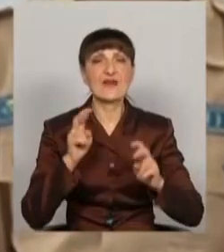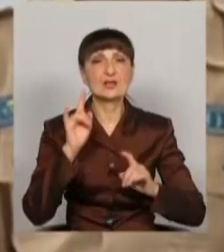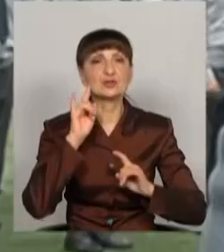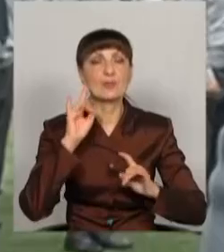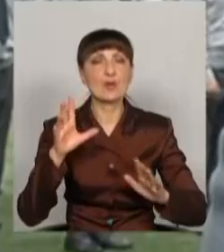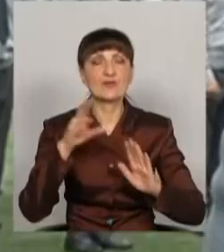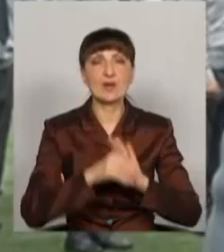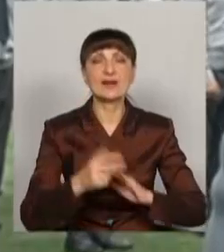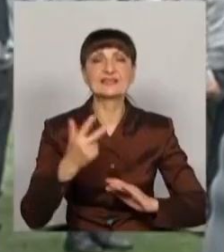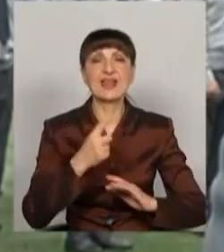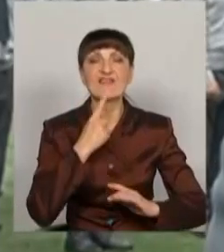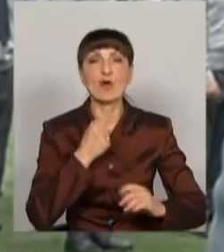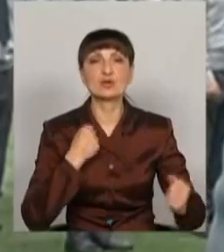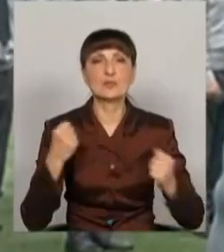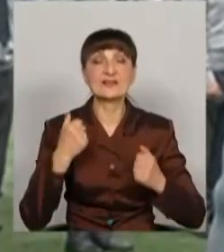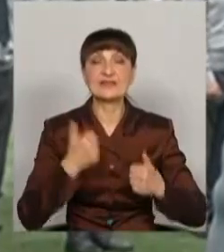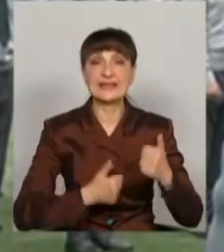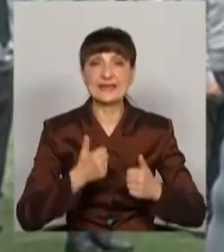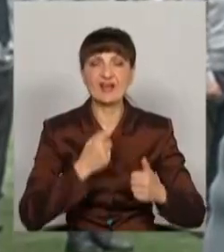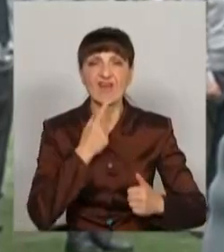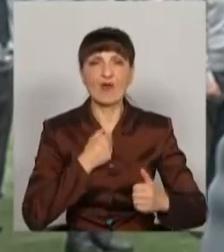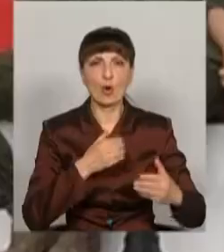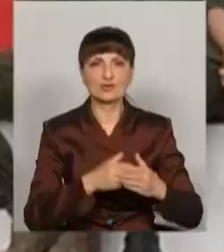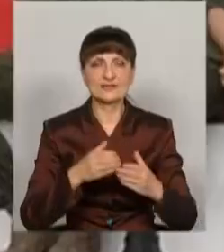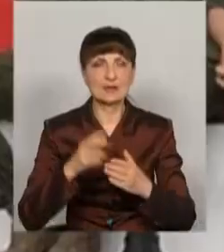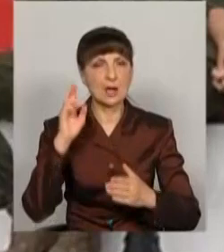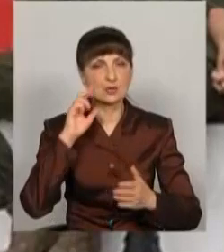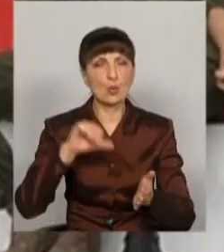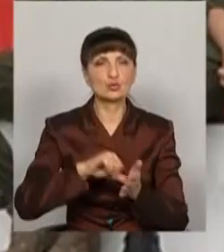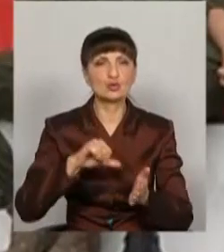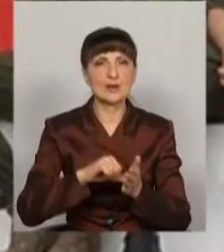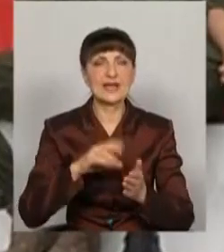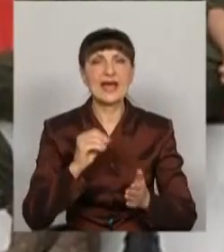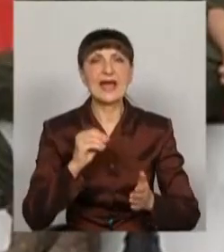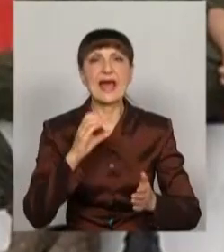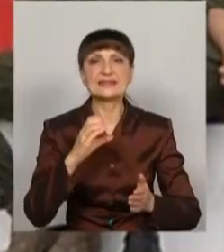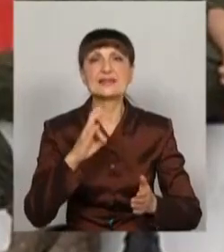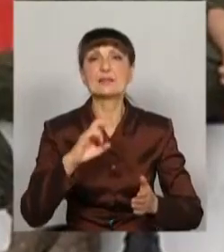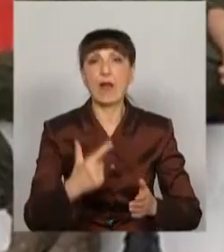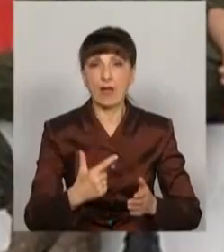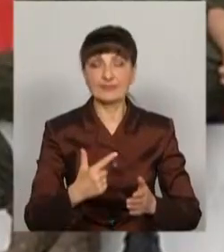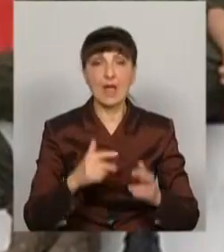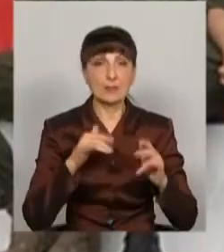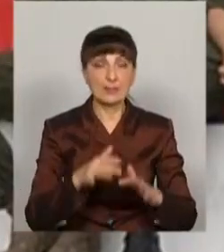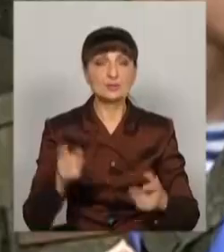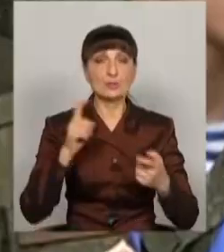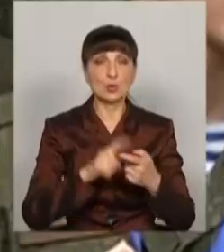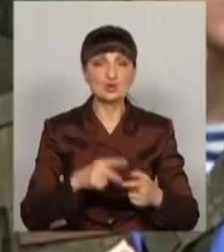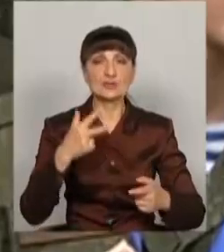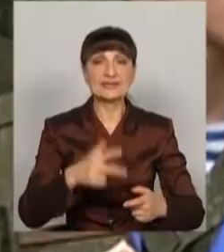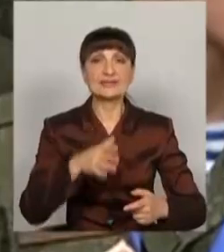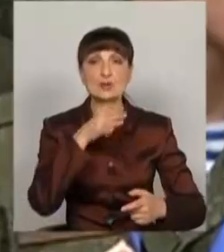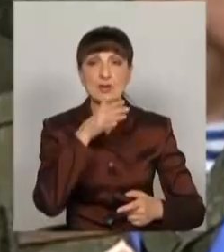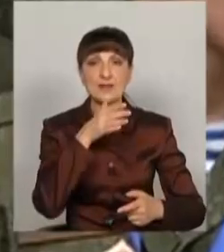рамках третьих военно-спортивных игр вооруженных сил государств-участников стран СНГ. Само мероприятие приурочено к